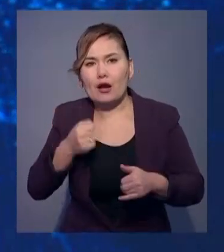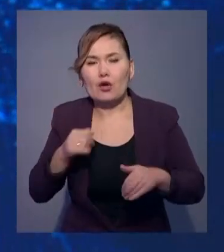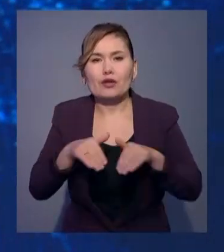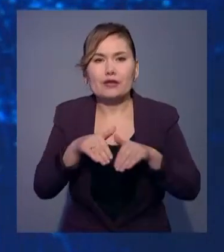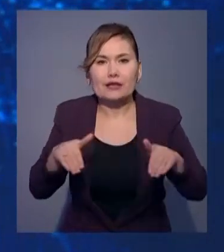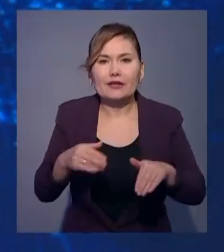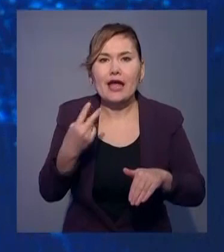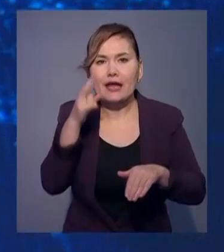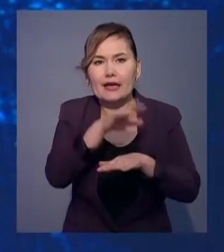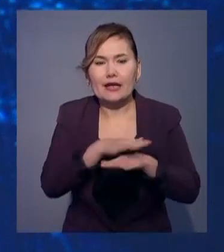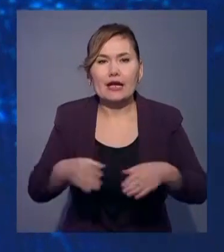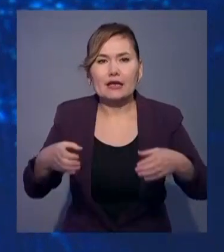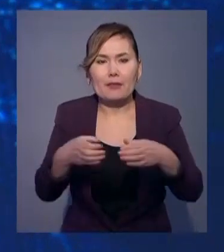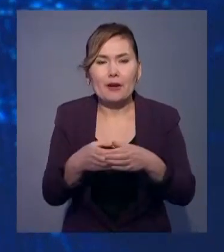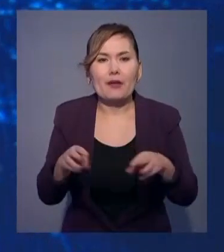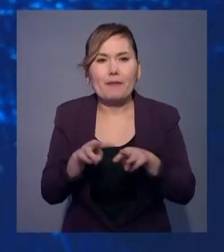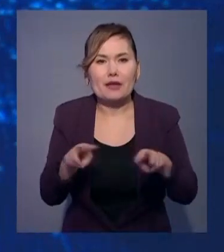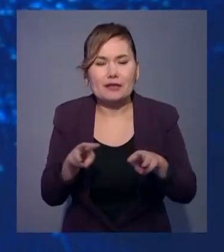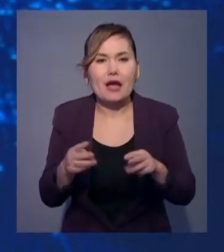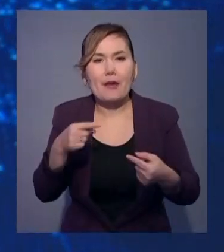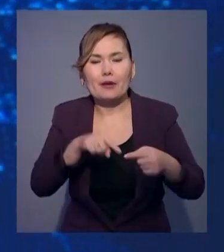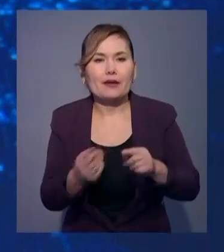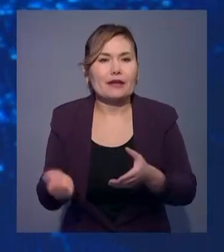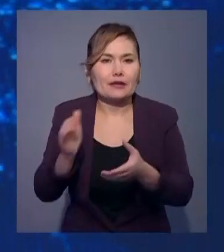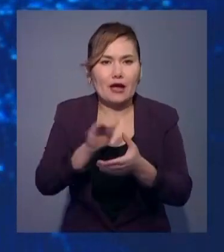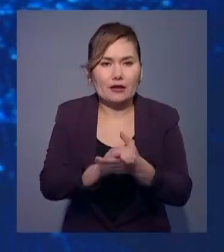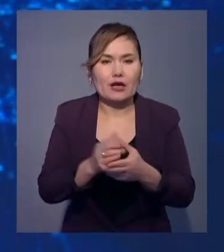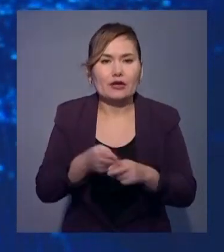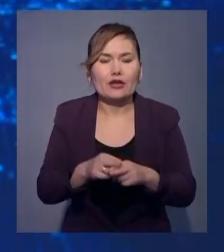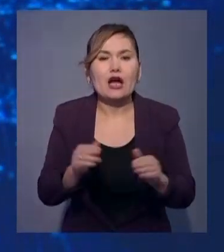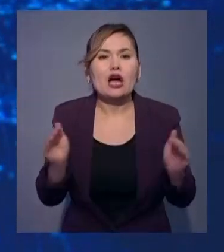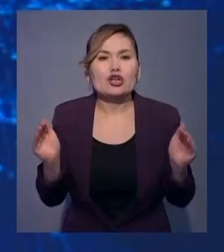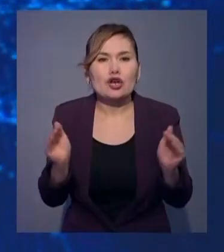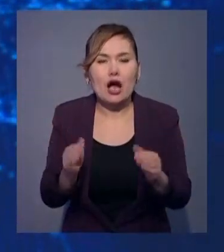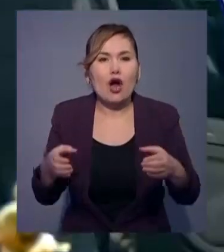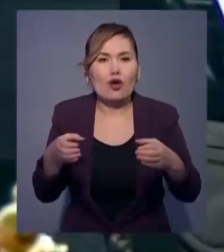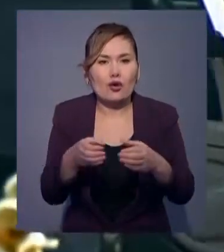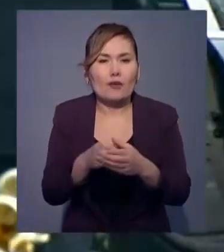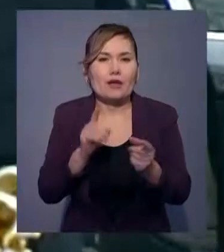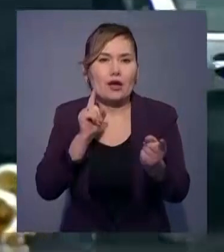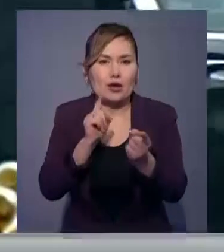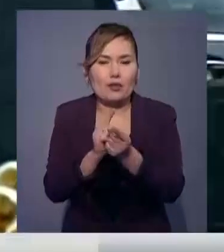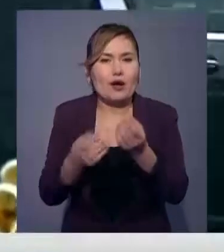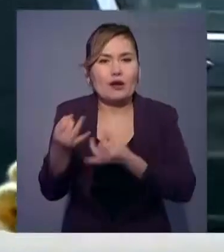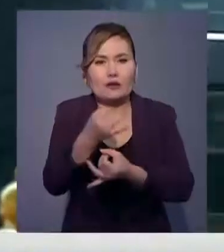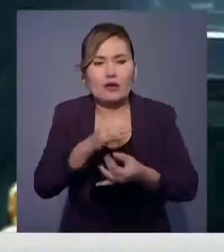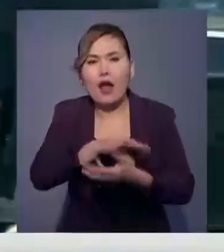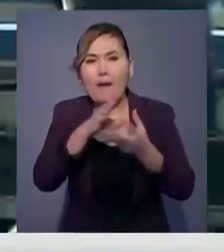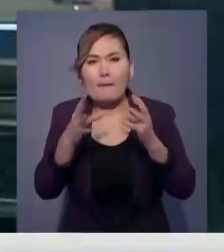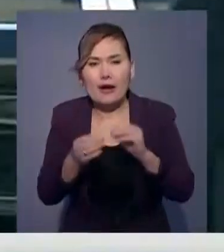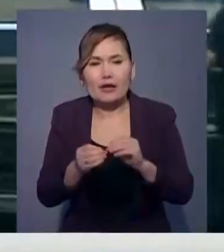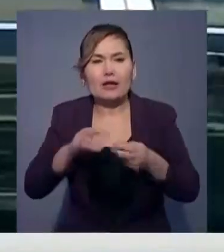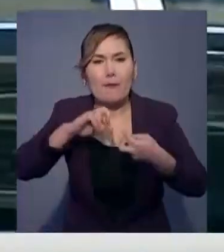түзеп, екілдің делегациясы бір-бірімен танысты. Салтанатты шарадан соң шағын құрамдағы келіс сөздер жүргізілді. Онда барлық саланы